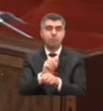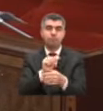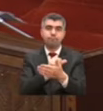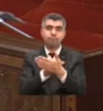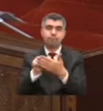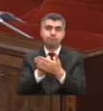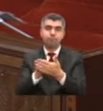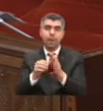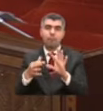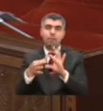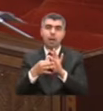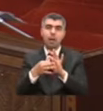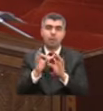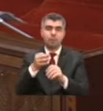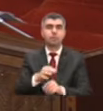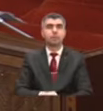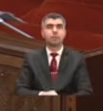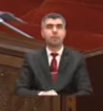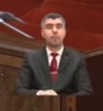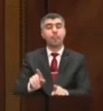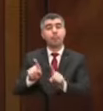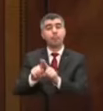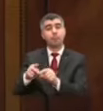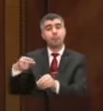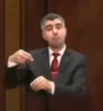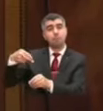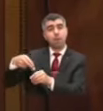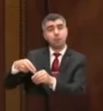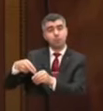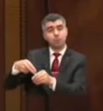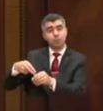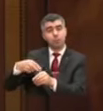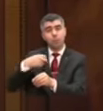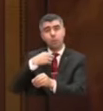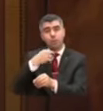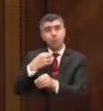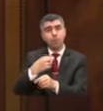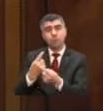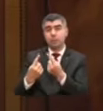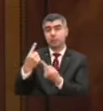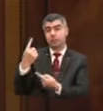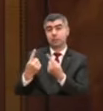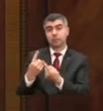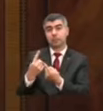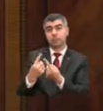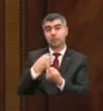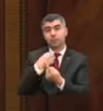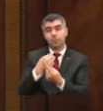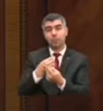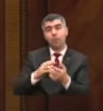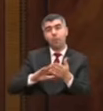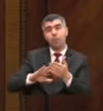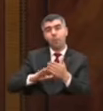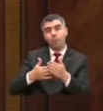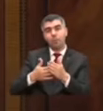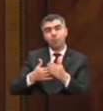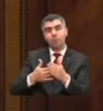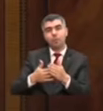بالمحروقات السيد الوزير، هذا موضوع خضع لاكبر عمليه تسييس يمكن يعرفها المشهد السياسي